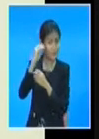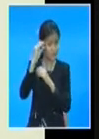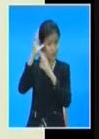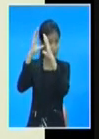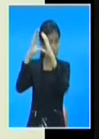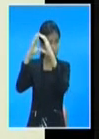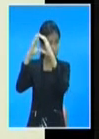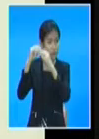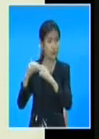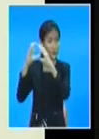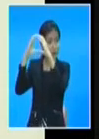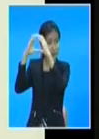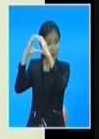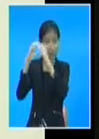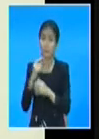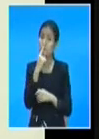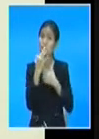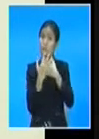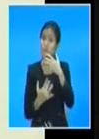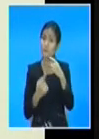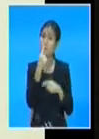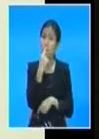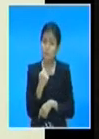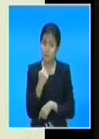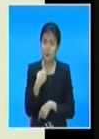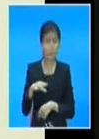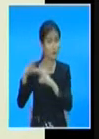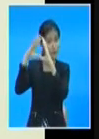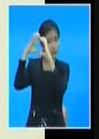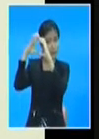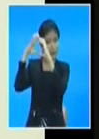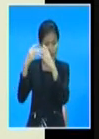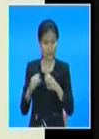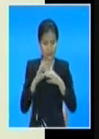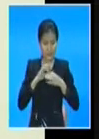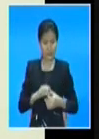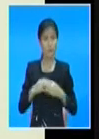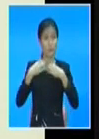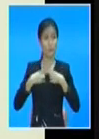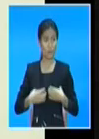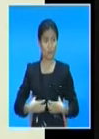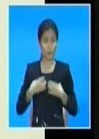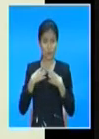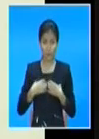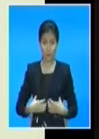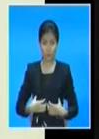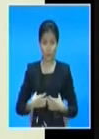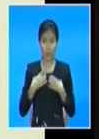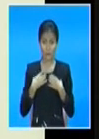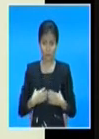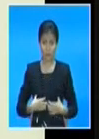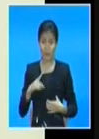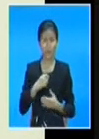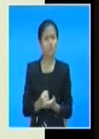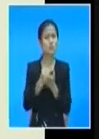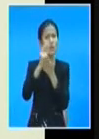ด้วยเส้นเลือดแดงแล้วก็มาฟอกที่ปอดถามว่าผมคิดอย่างนี้ไงก็คือว่ามันต้องทำให้คนมีสม